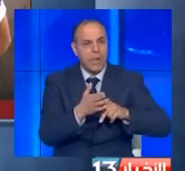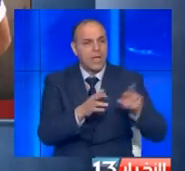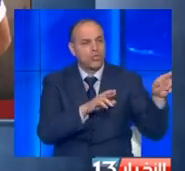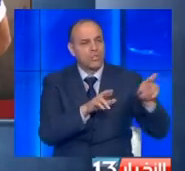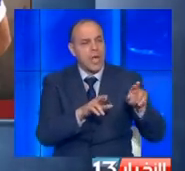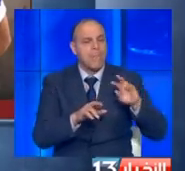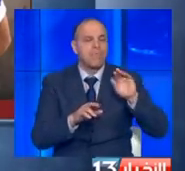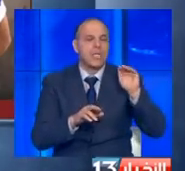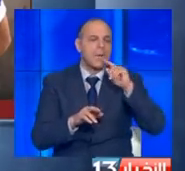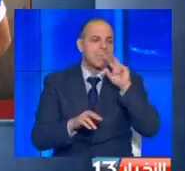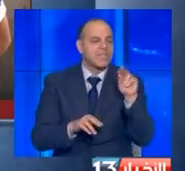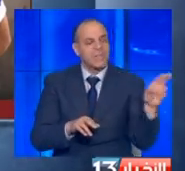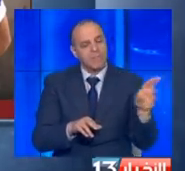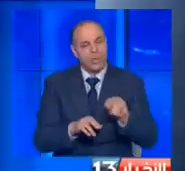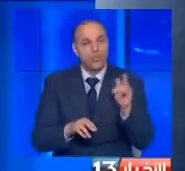مستقبل